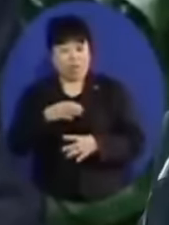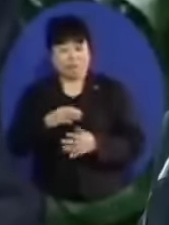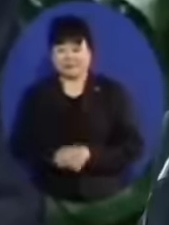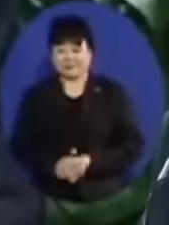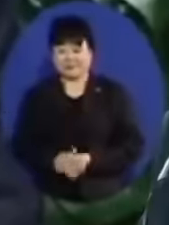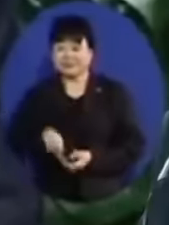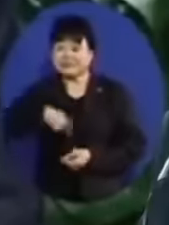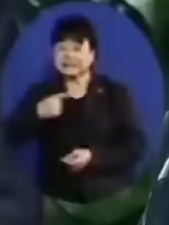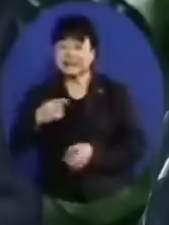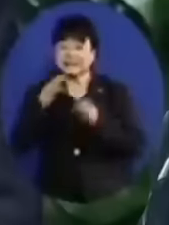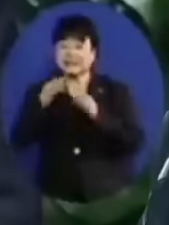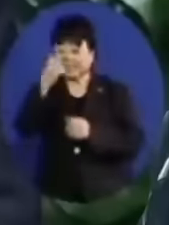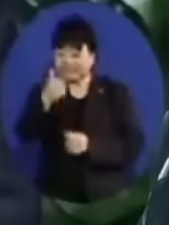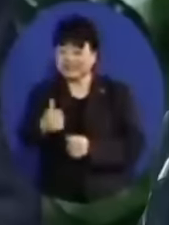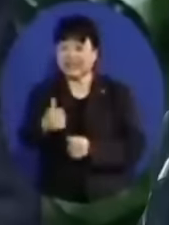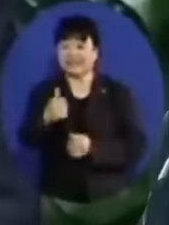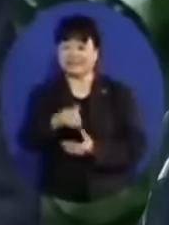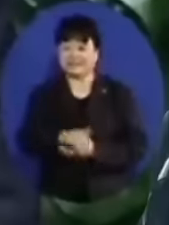자기는 은행장